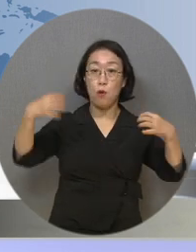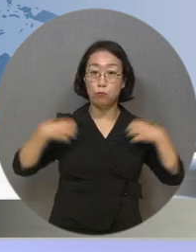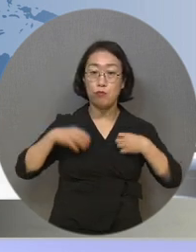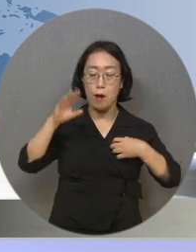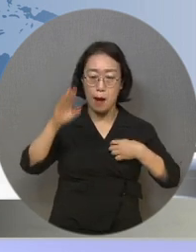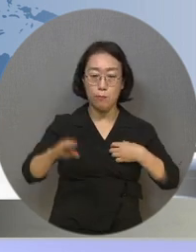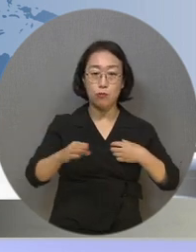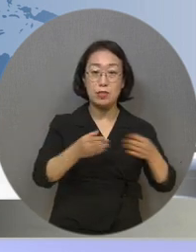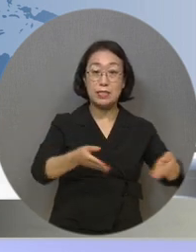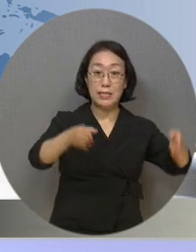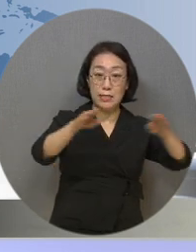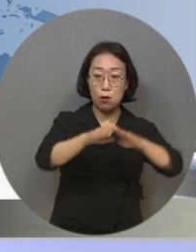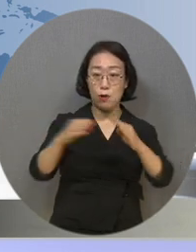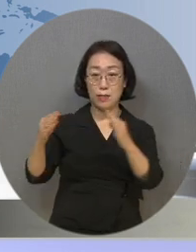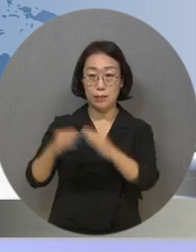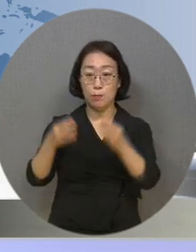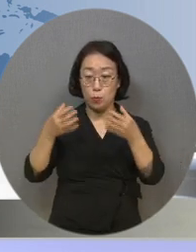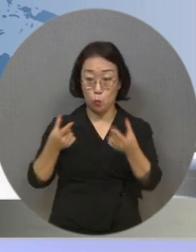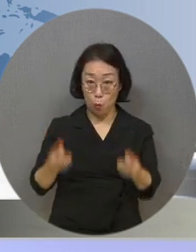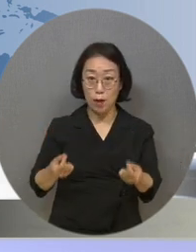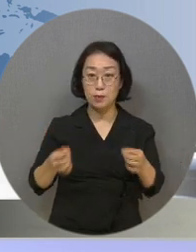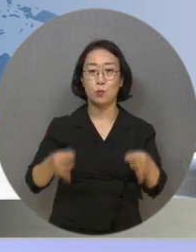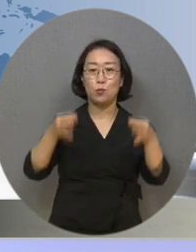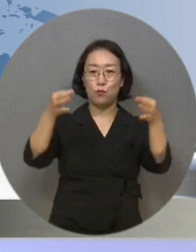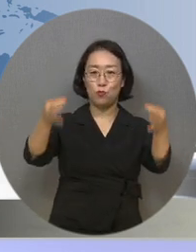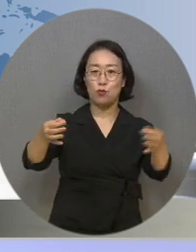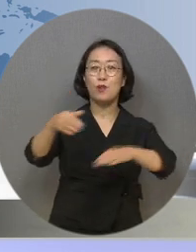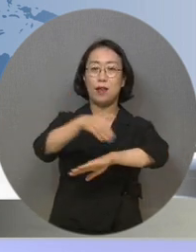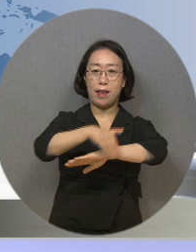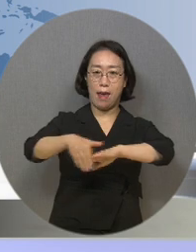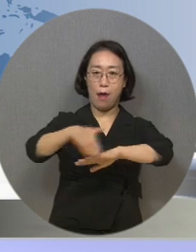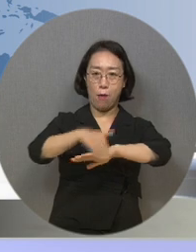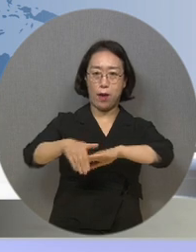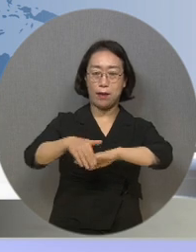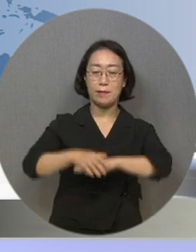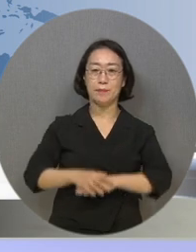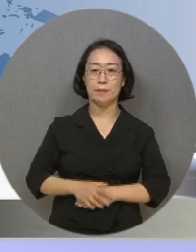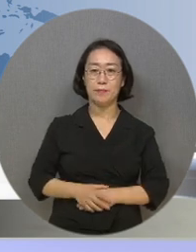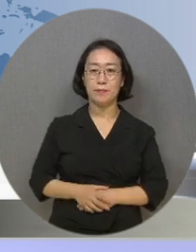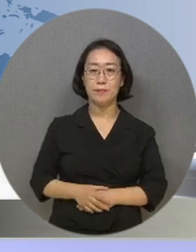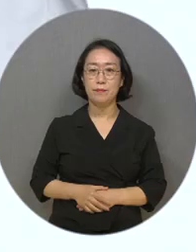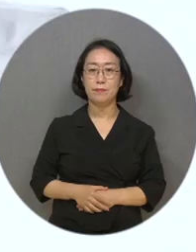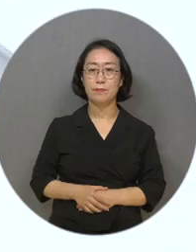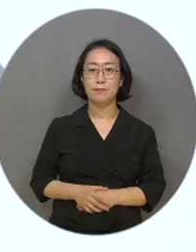가든 집에 있든 같은 급여를 지급하기로 했습니다. 자세한 소식 전합니다.